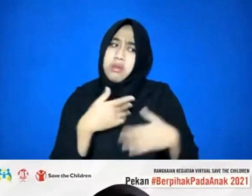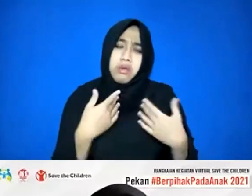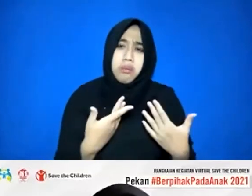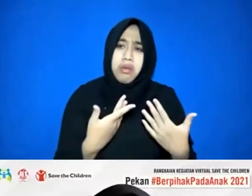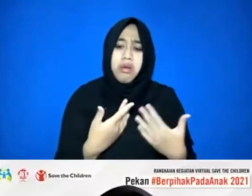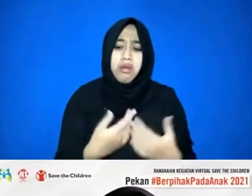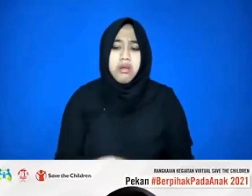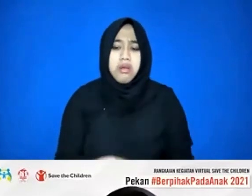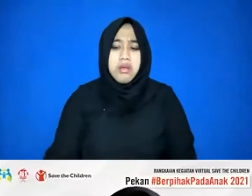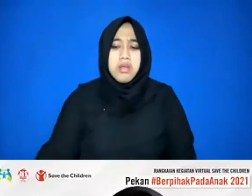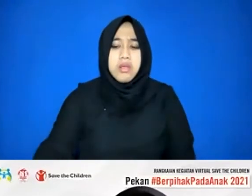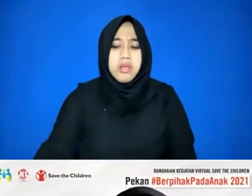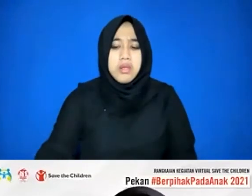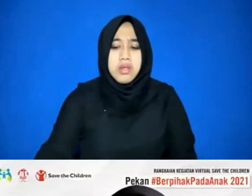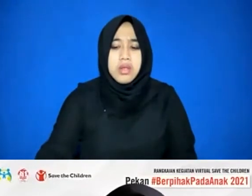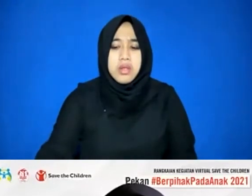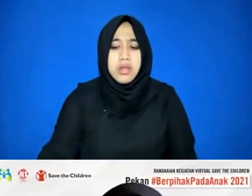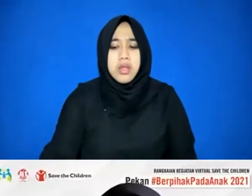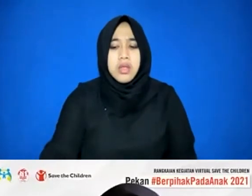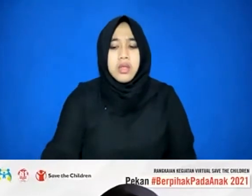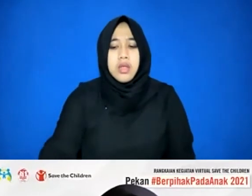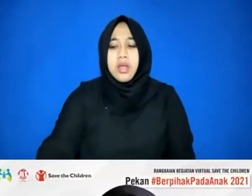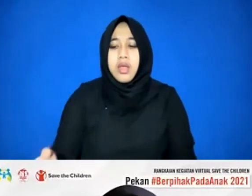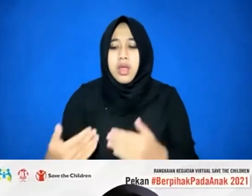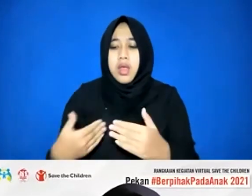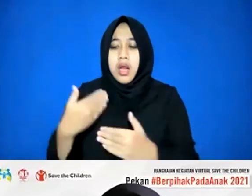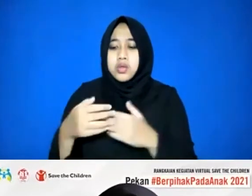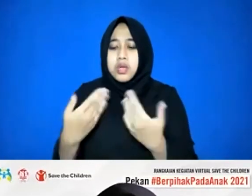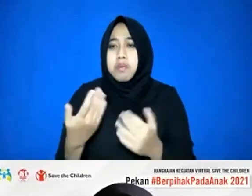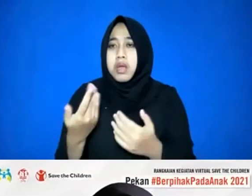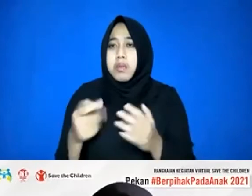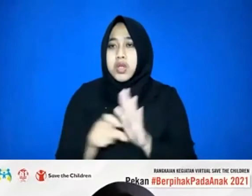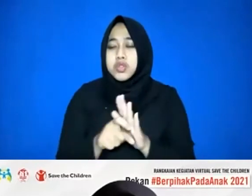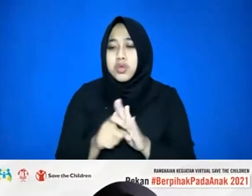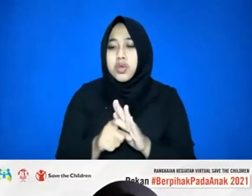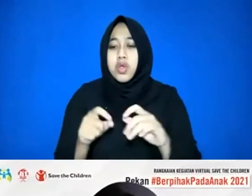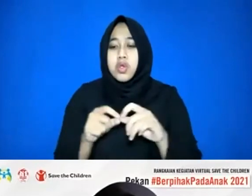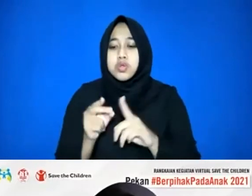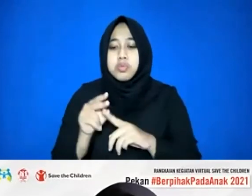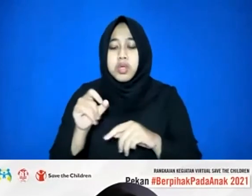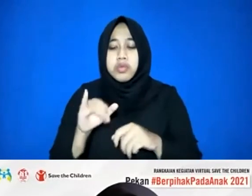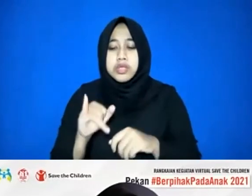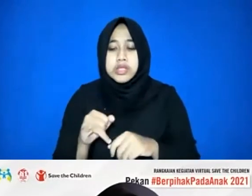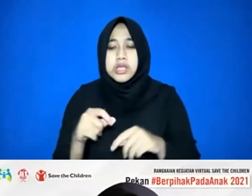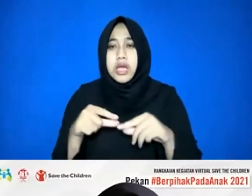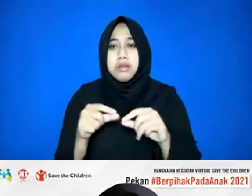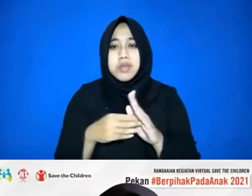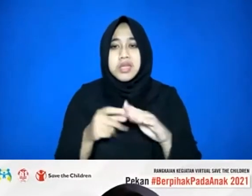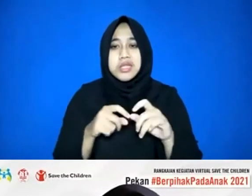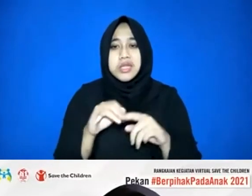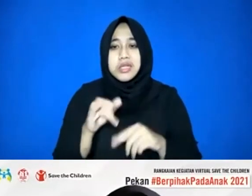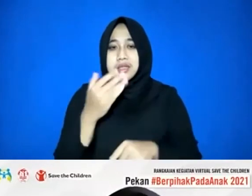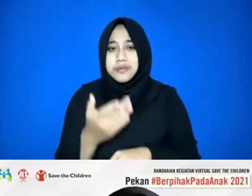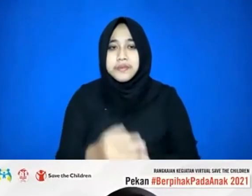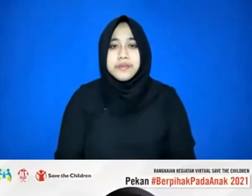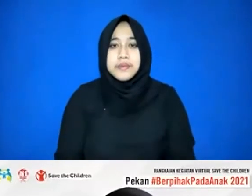Oke. Masih lanjut lagi deh, boleh bagaimana contoh dari supervisi administrasi?